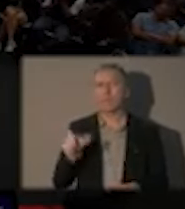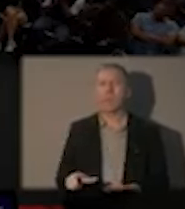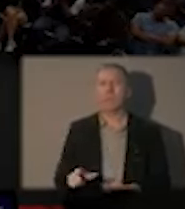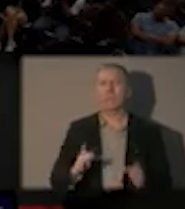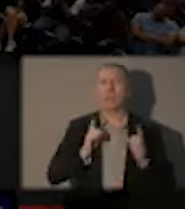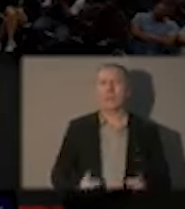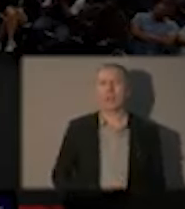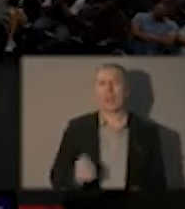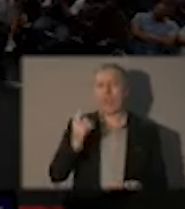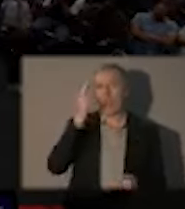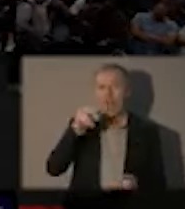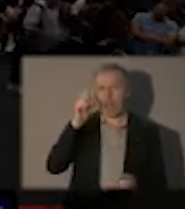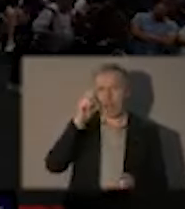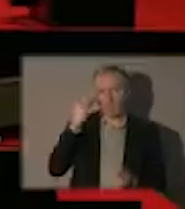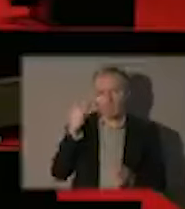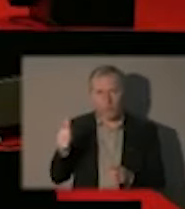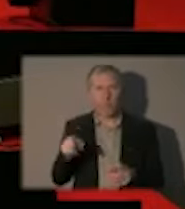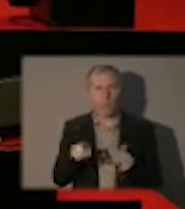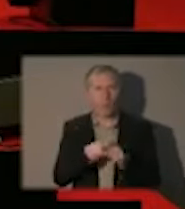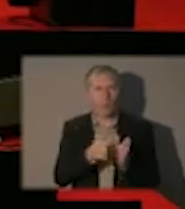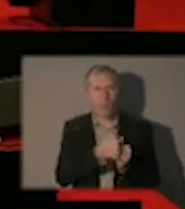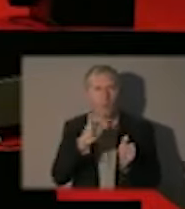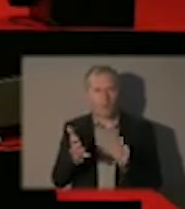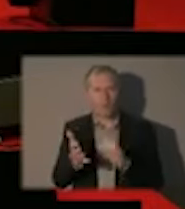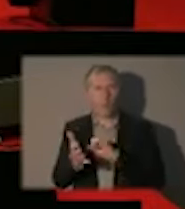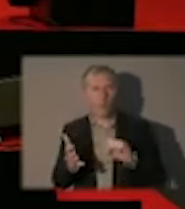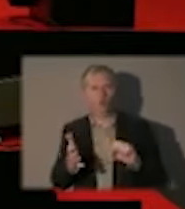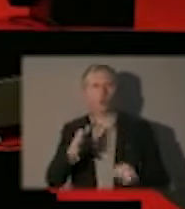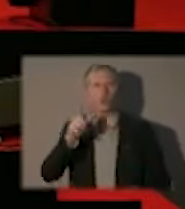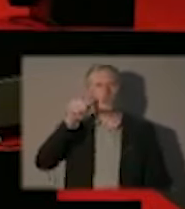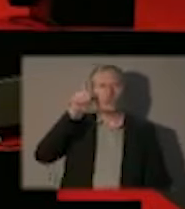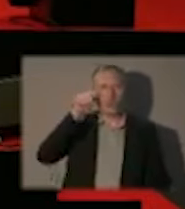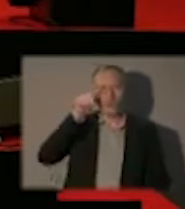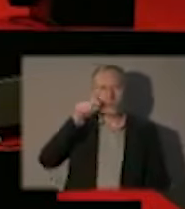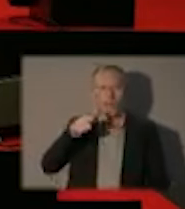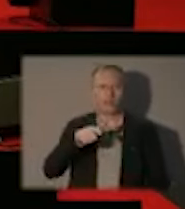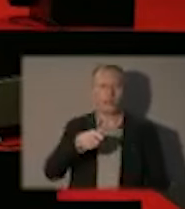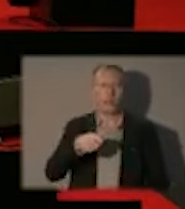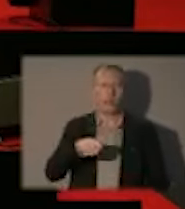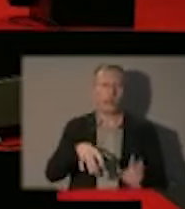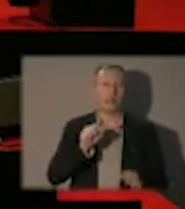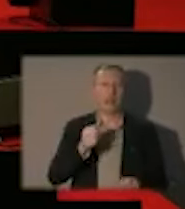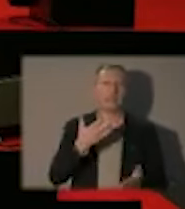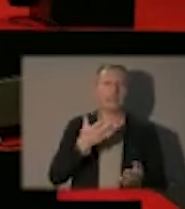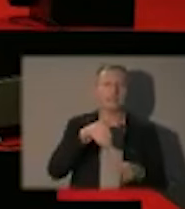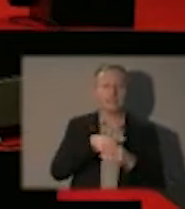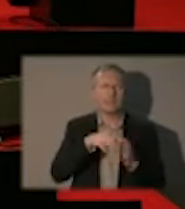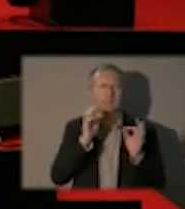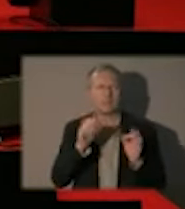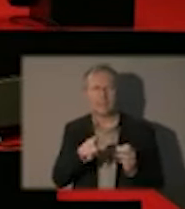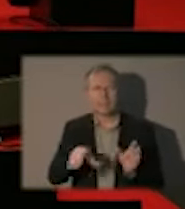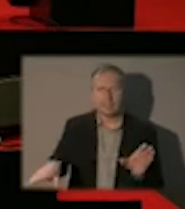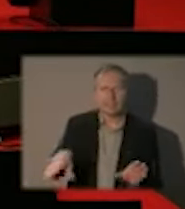européen sortant, tu es par ailleurs de la gauche républicaine et socialiste. Qu'est-ce qui t'a poussé